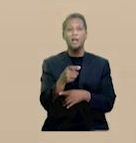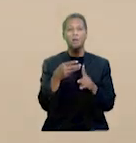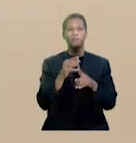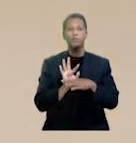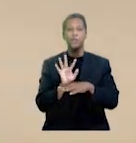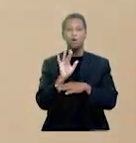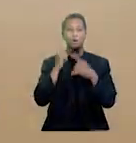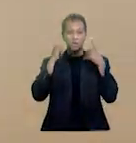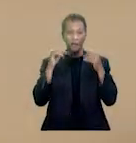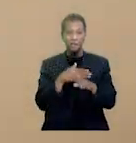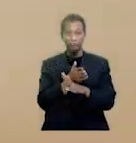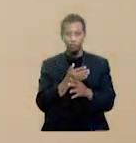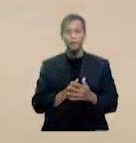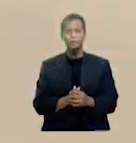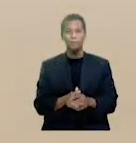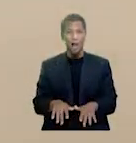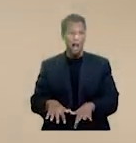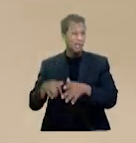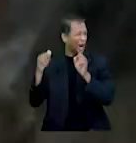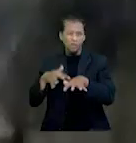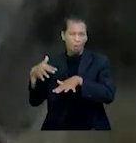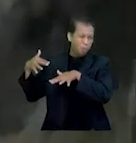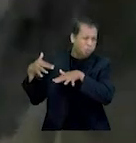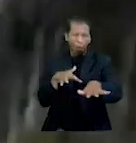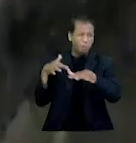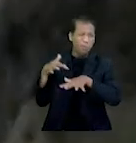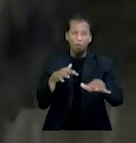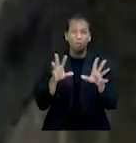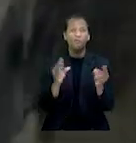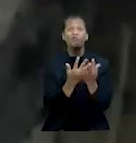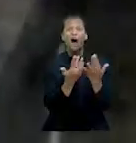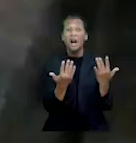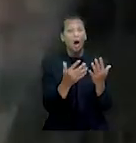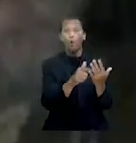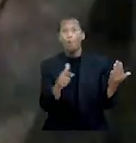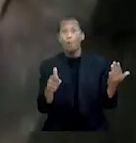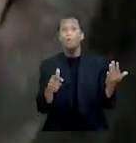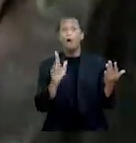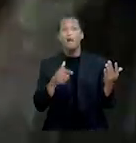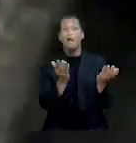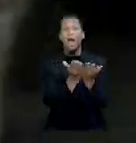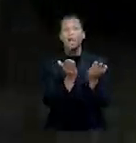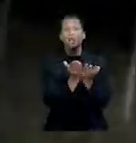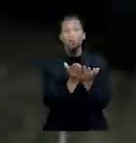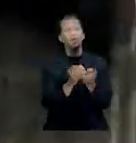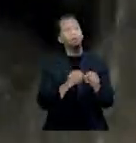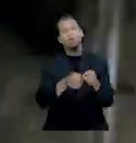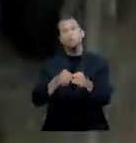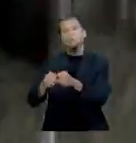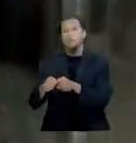Jawa Timur derasnya arus banjir mengakibatkan Sejumlah warga rumah warga terbuat dari kayu rusak para